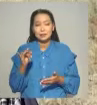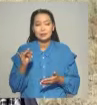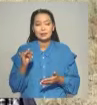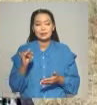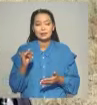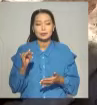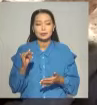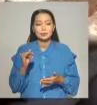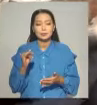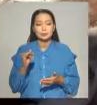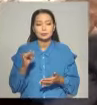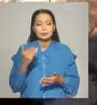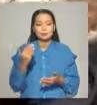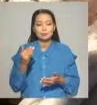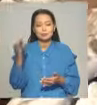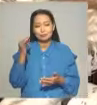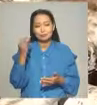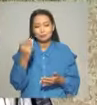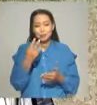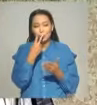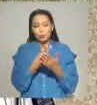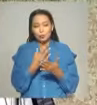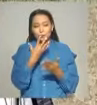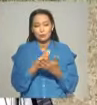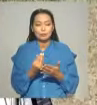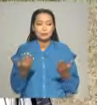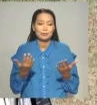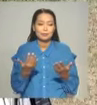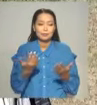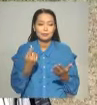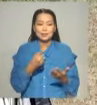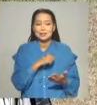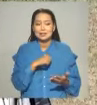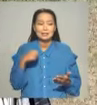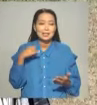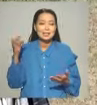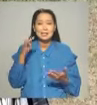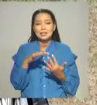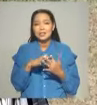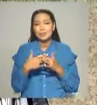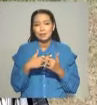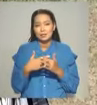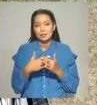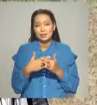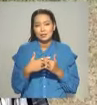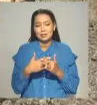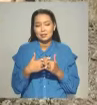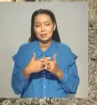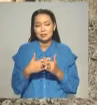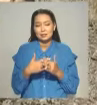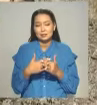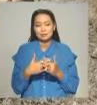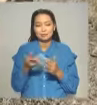почувствовать вот это прошлое, удивиться. Это одно из самых древнейших поселений в